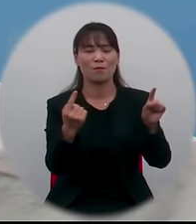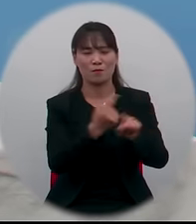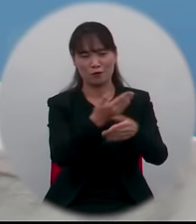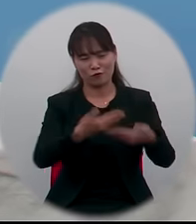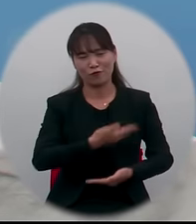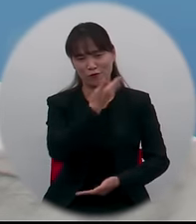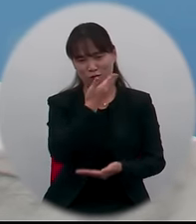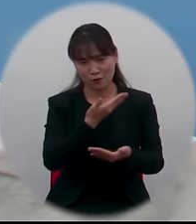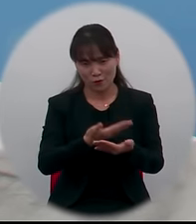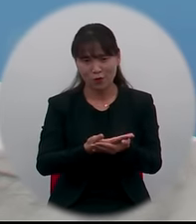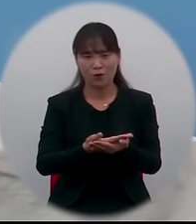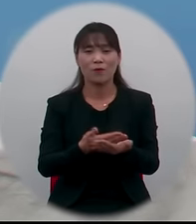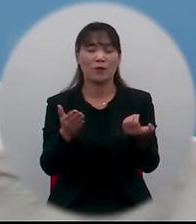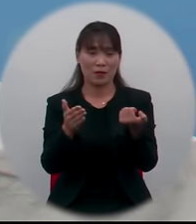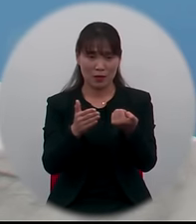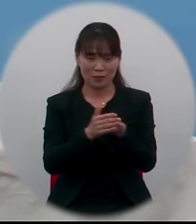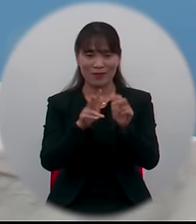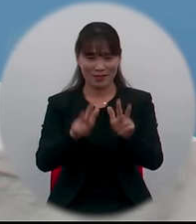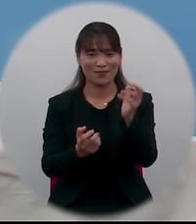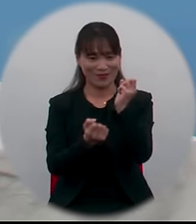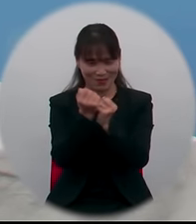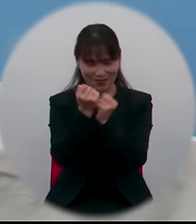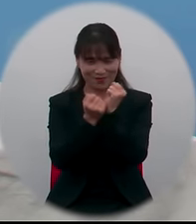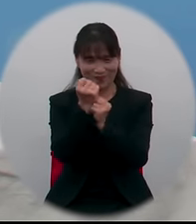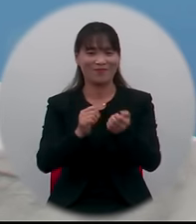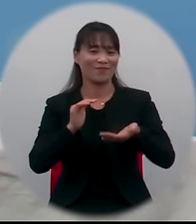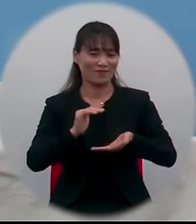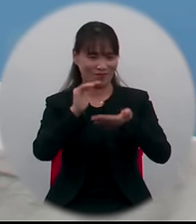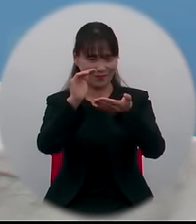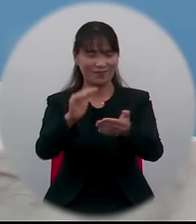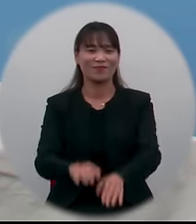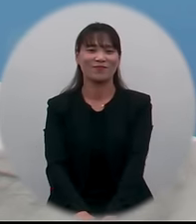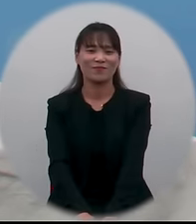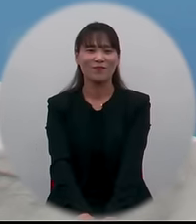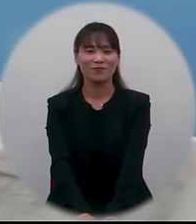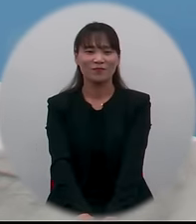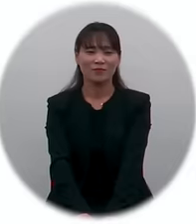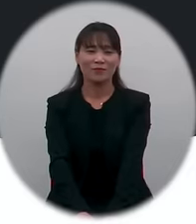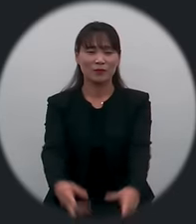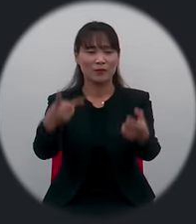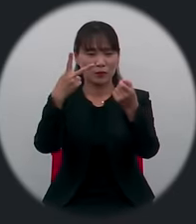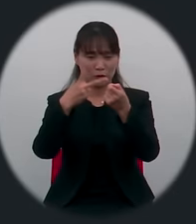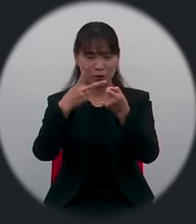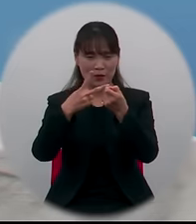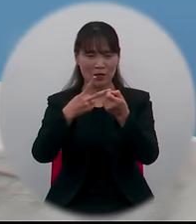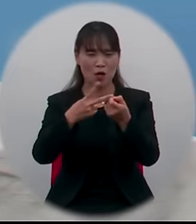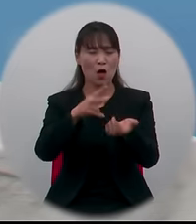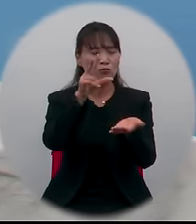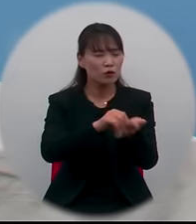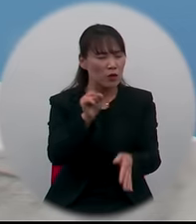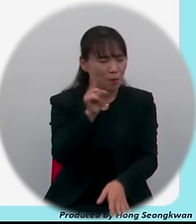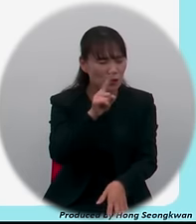바꿔 주시는게 매우 중요할 겁니다 그러기 위해서는 다음 단계를 잘 살펴보셔야 돼요 두